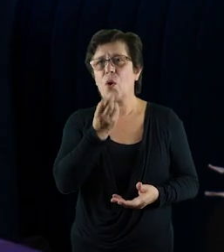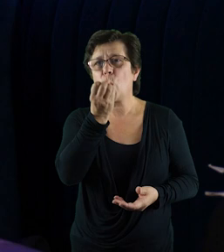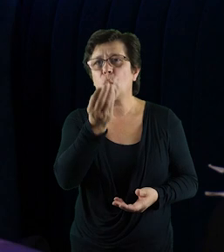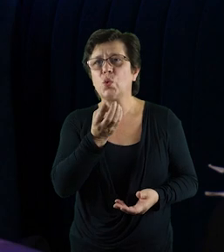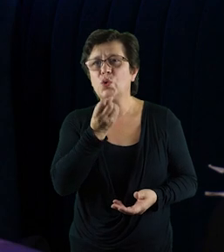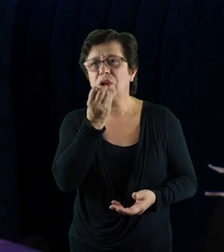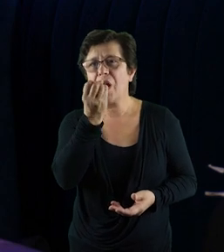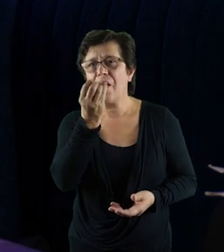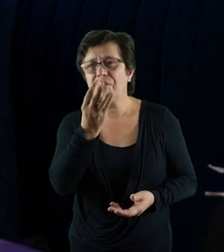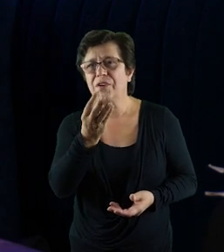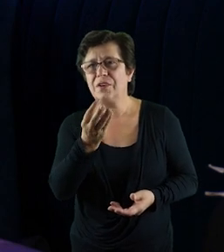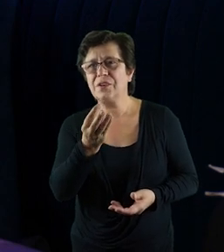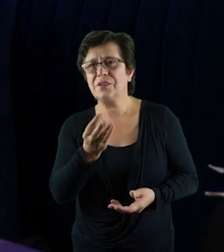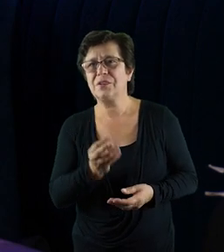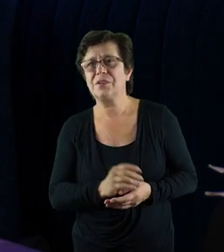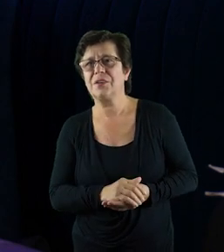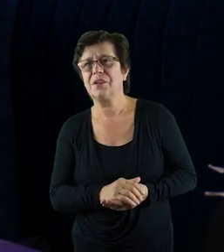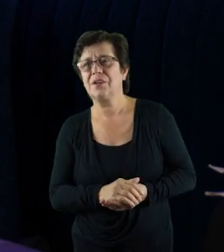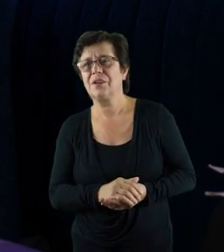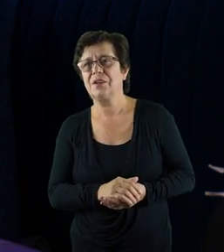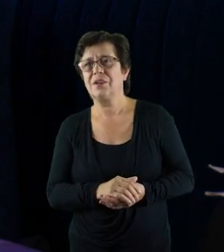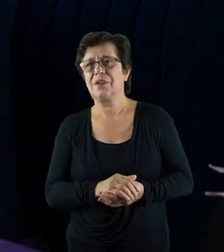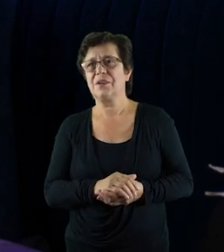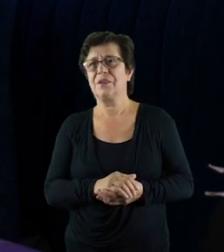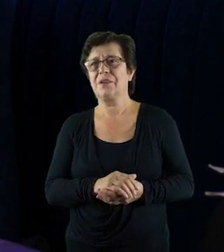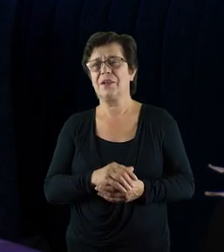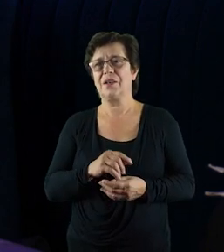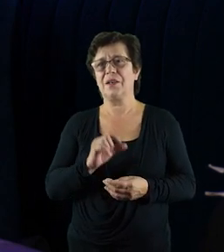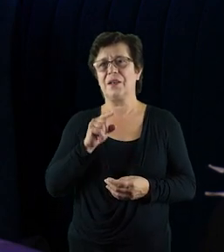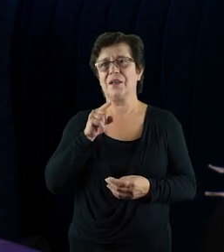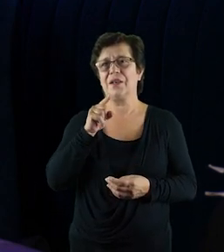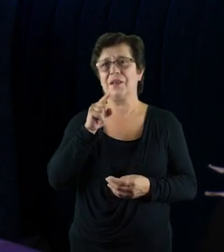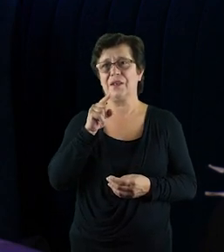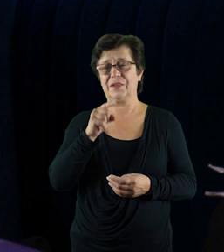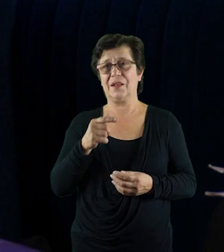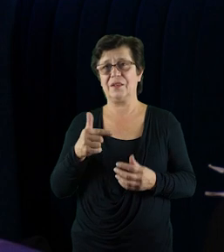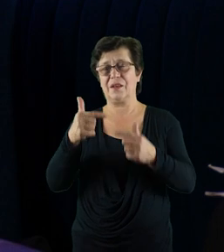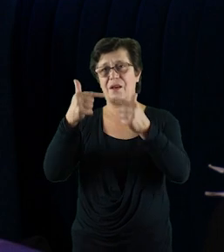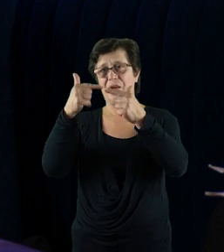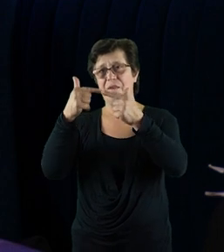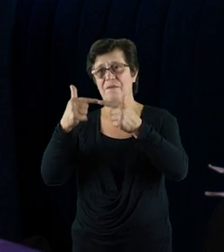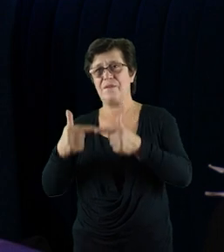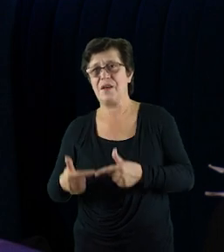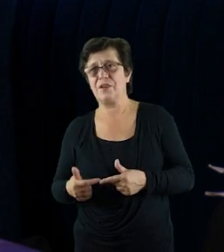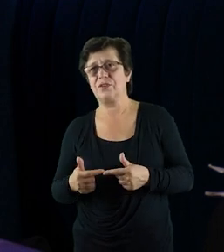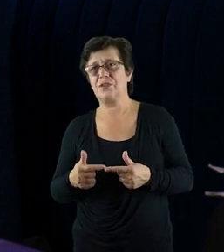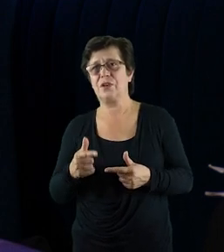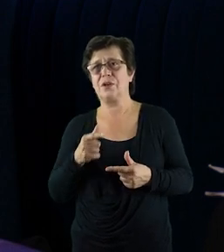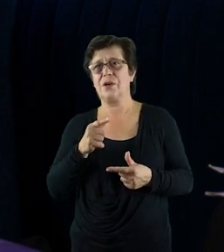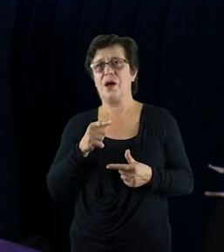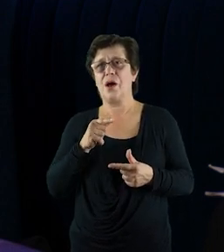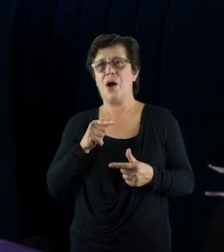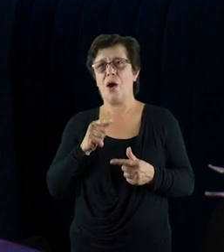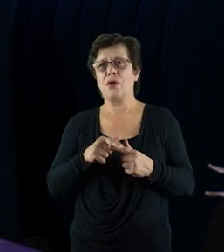właściwie skomentował ten wiersz bo tam jest ten taki zarzut, że oni